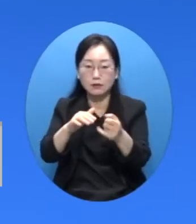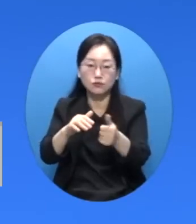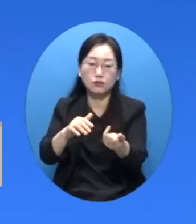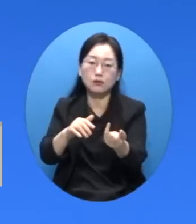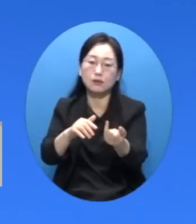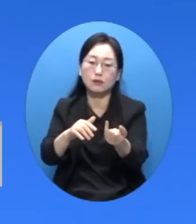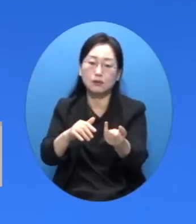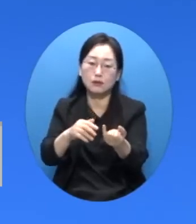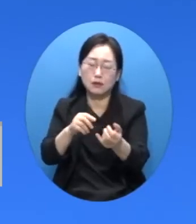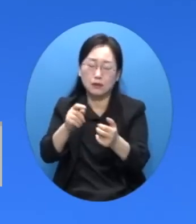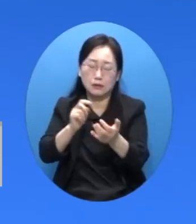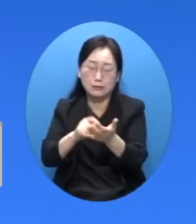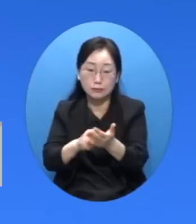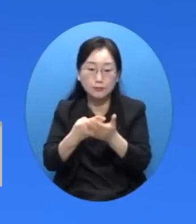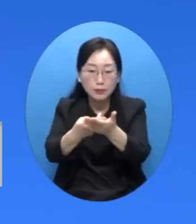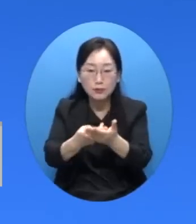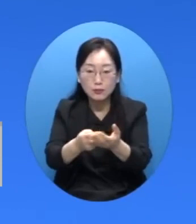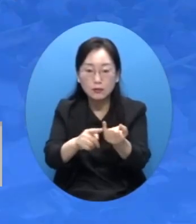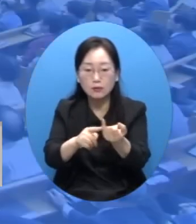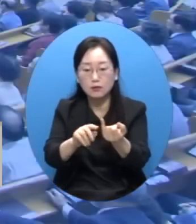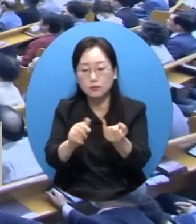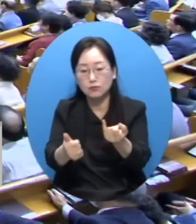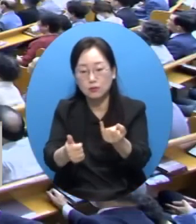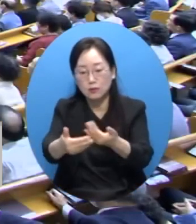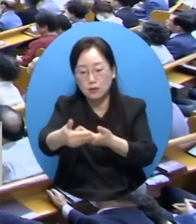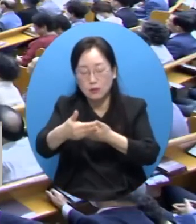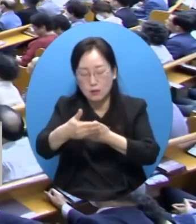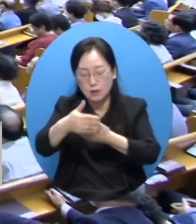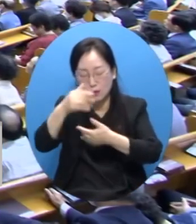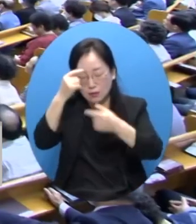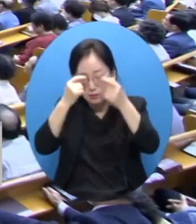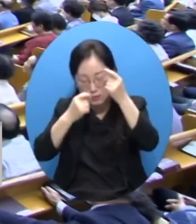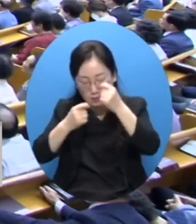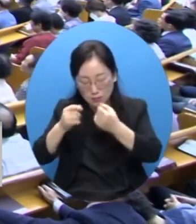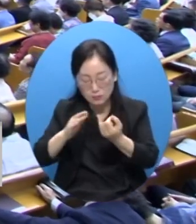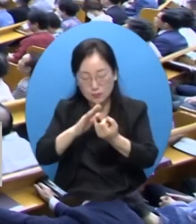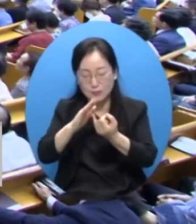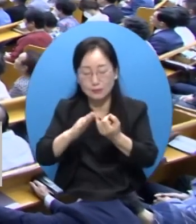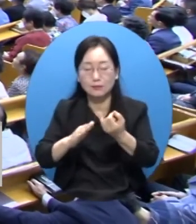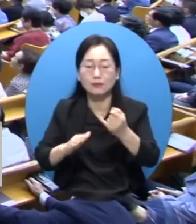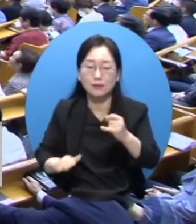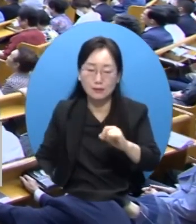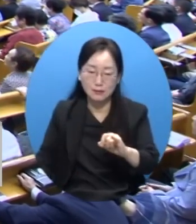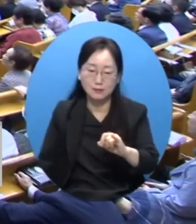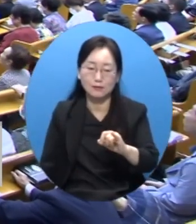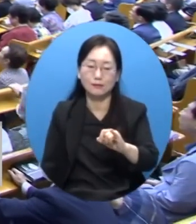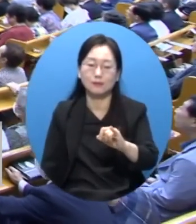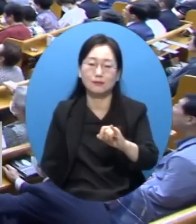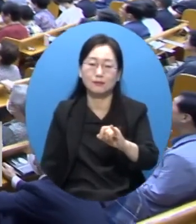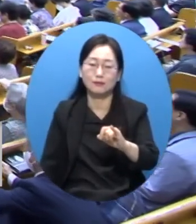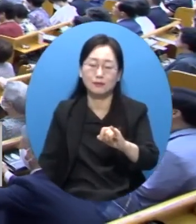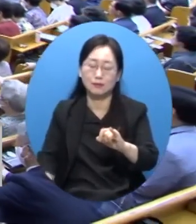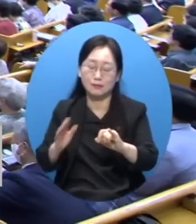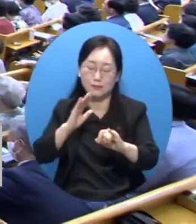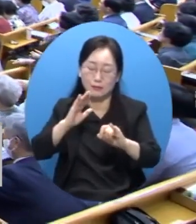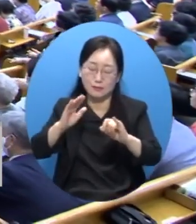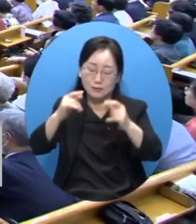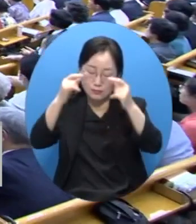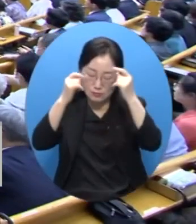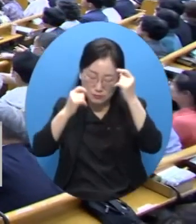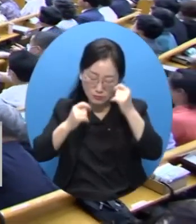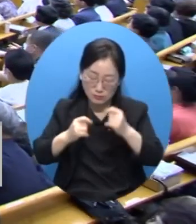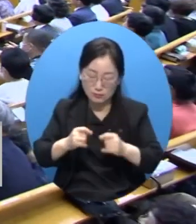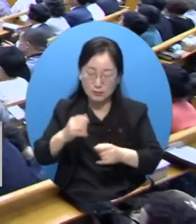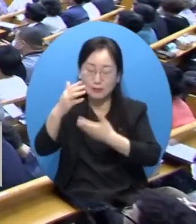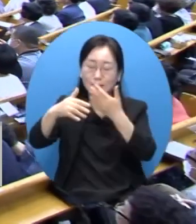죽었습니다. 사랑하는 그 딸이 교도소로 자기 품에 죽자 그는 하나님을